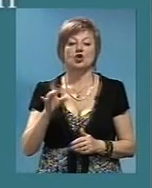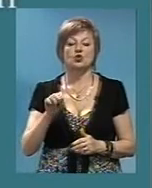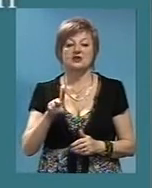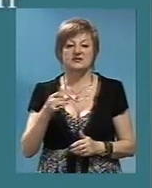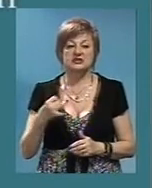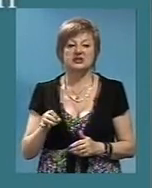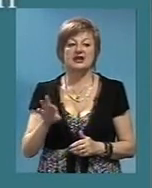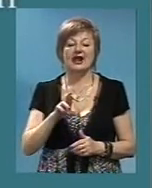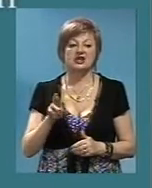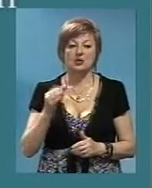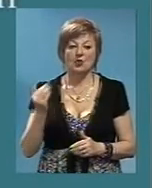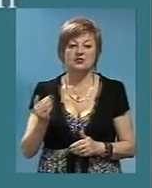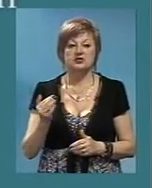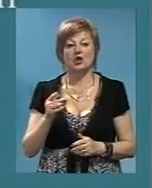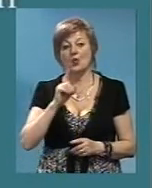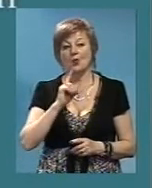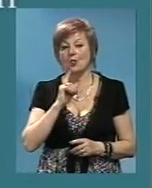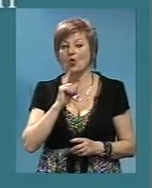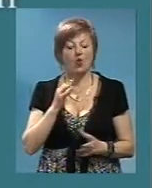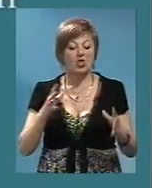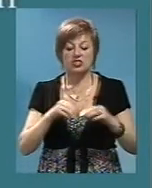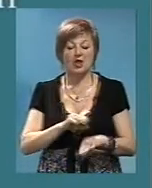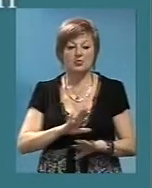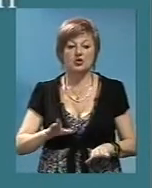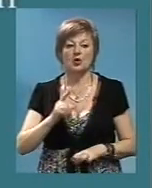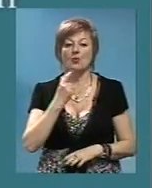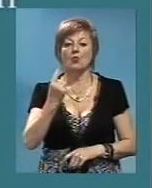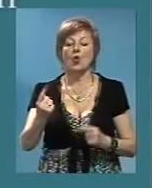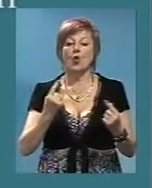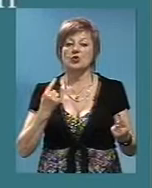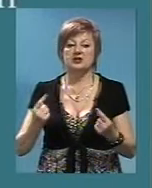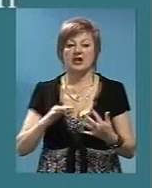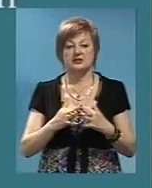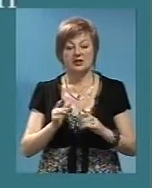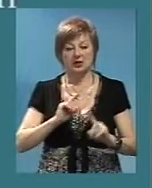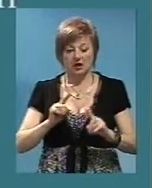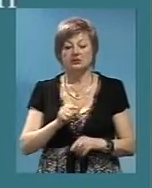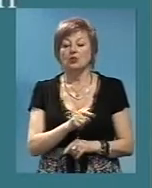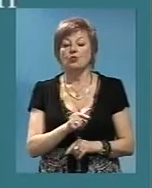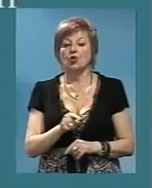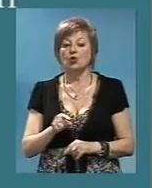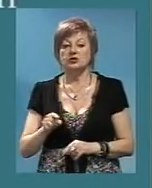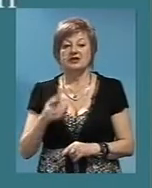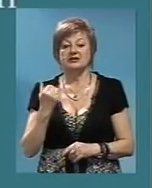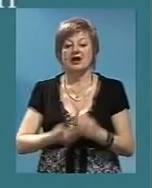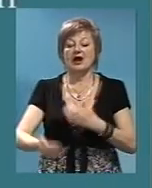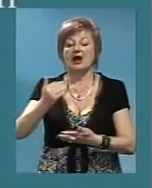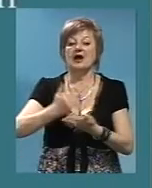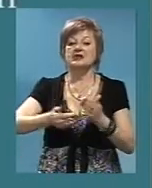Розівському, Якимівському районах поки що не об'єднались лише по одній місцевій раді. Тобто процес перебуває на